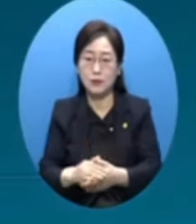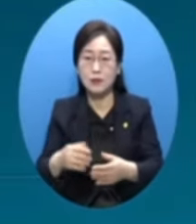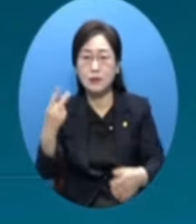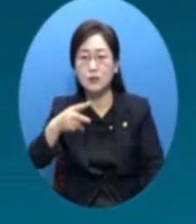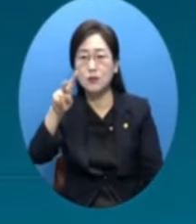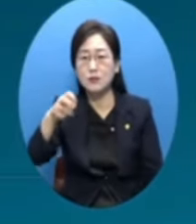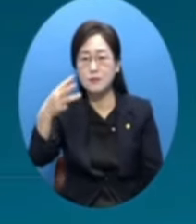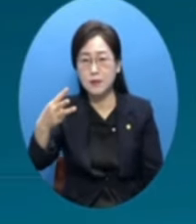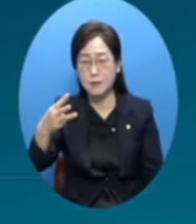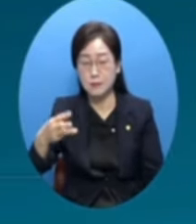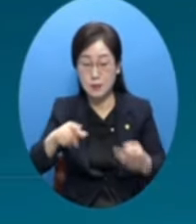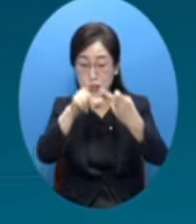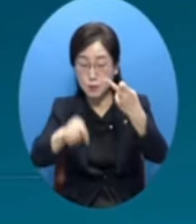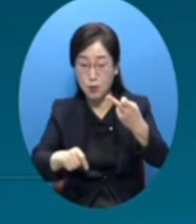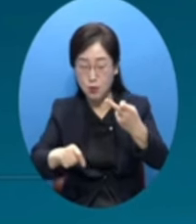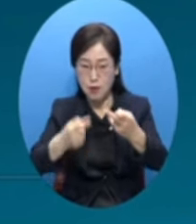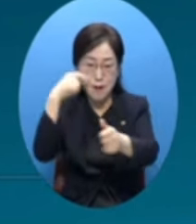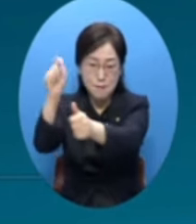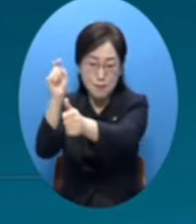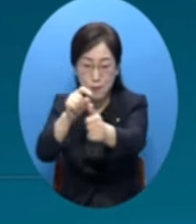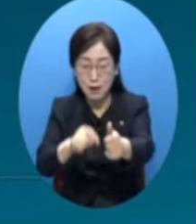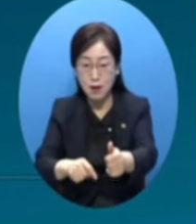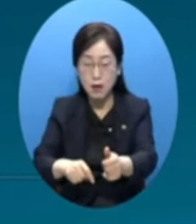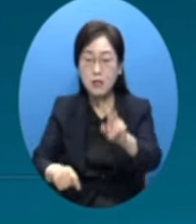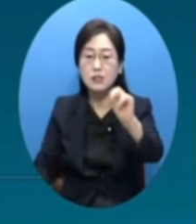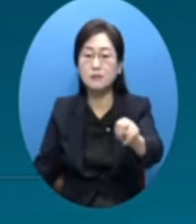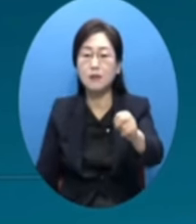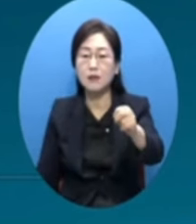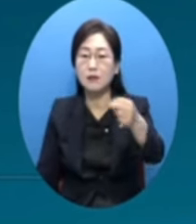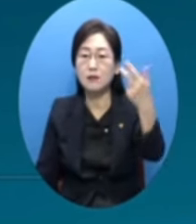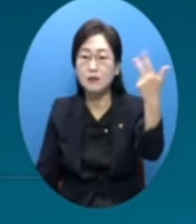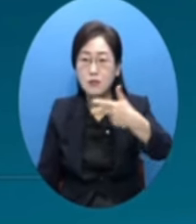말까지 단속한 마약 사범만